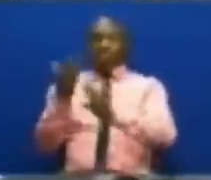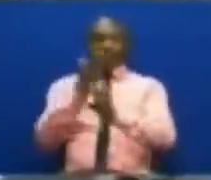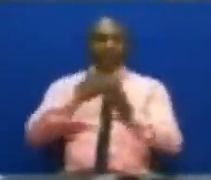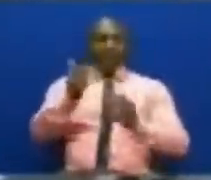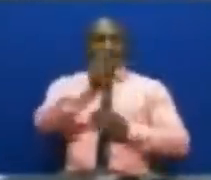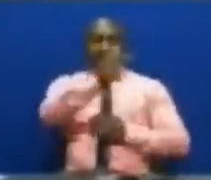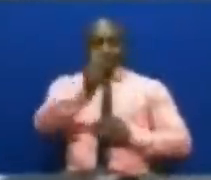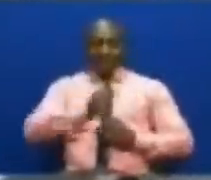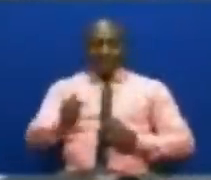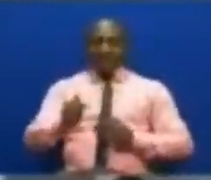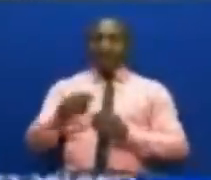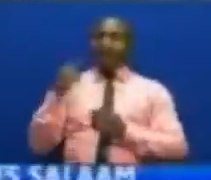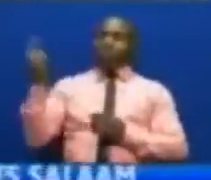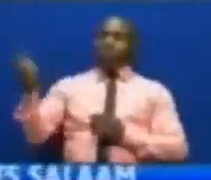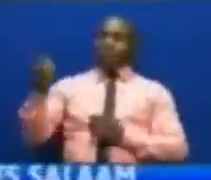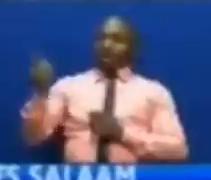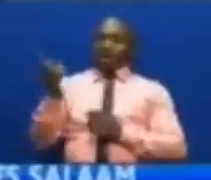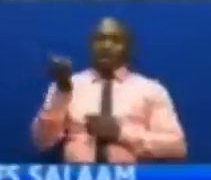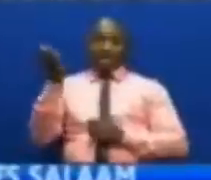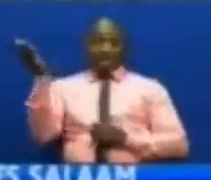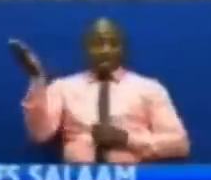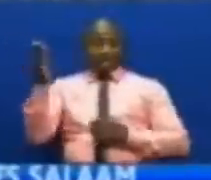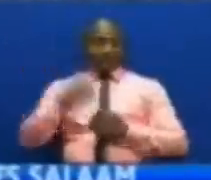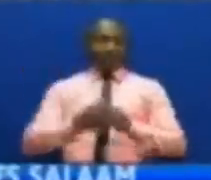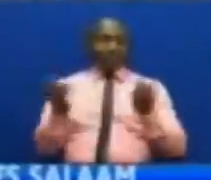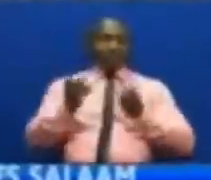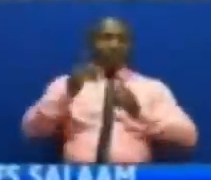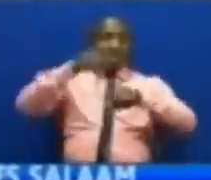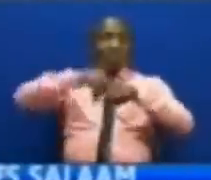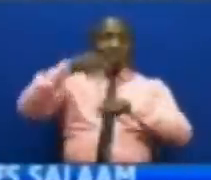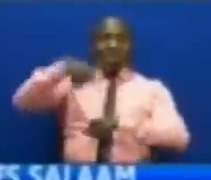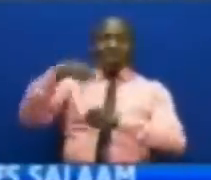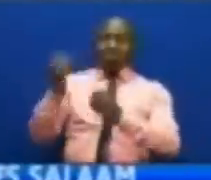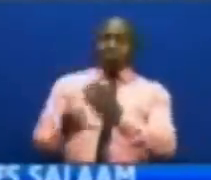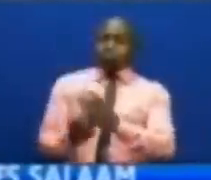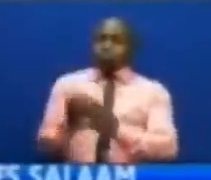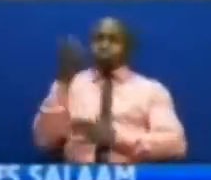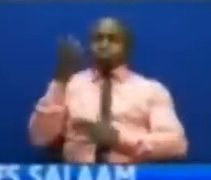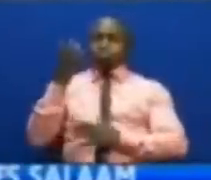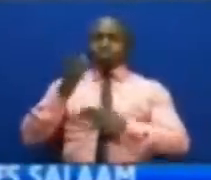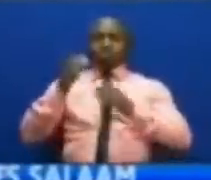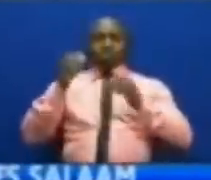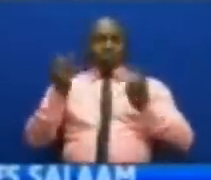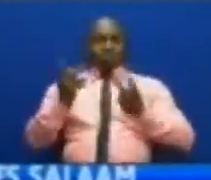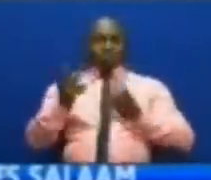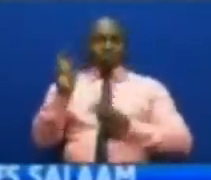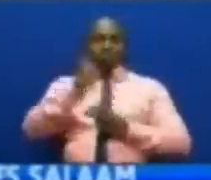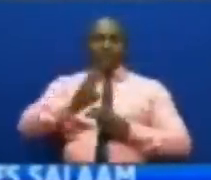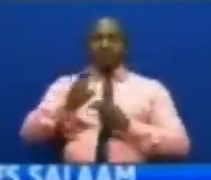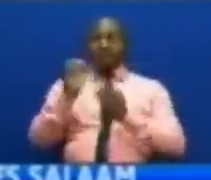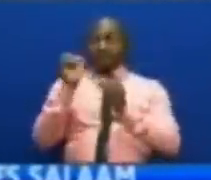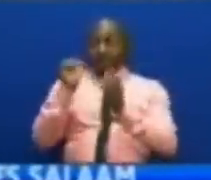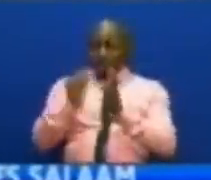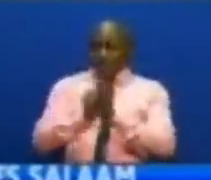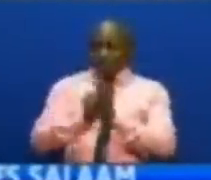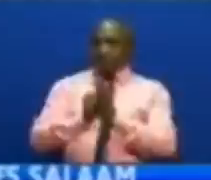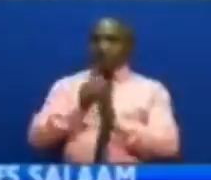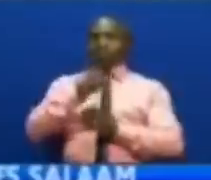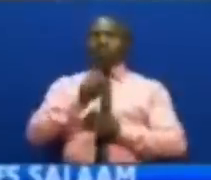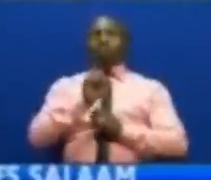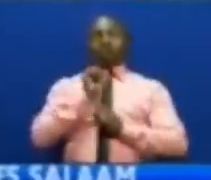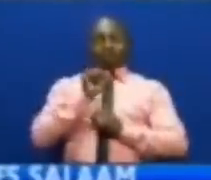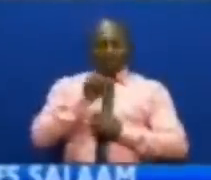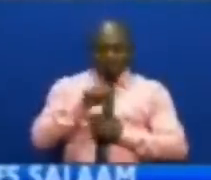na mataifa mengine. Lakini kipindi hiki cha mlipuko, hebu tutafute ishara. Ukiinama tu mtu anajua nimechakusalimia. Na